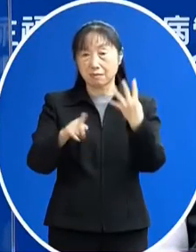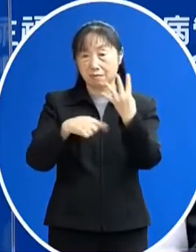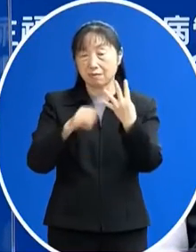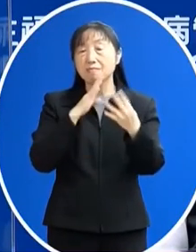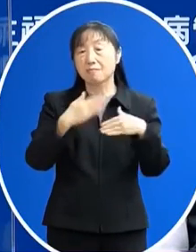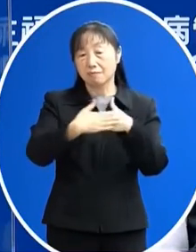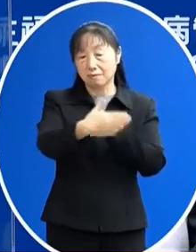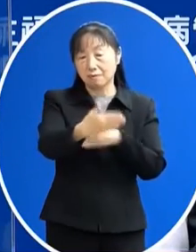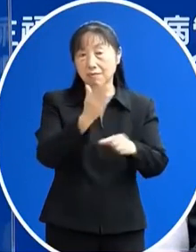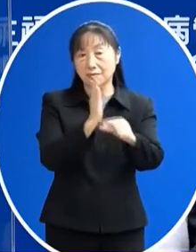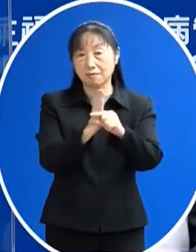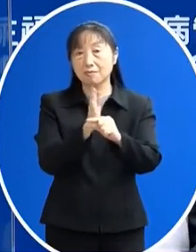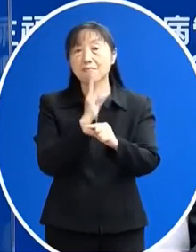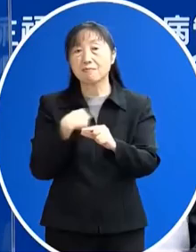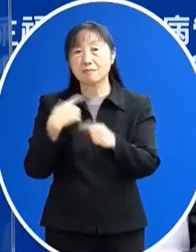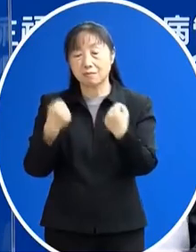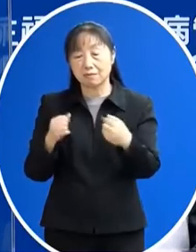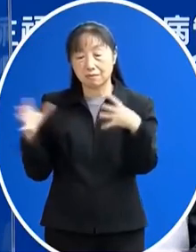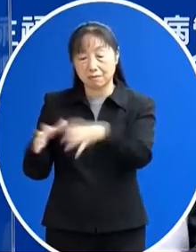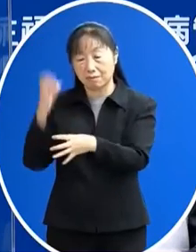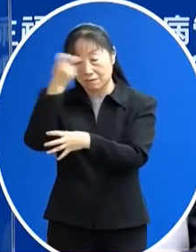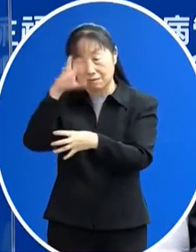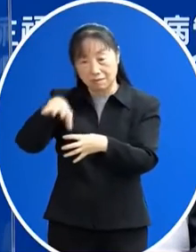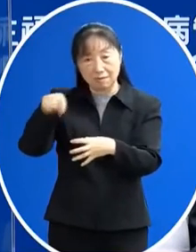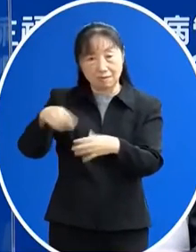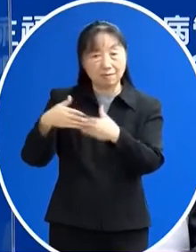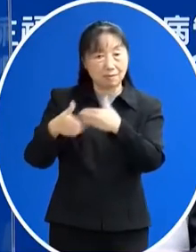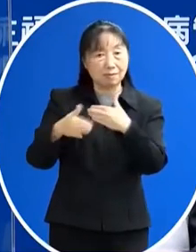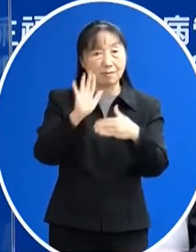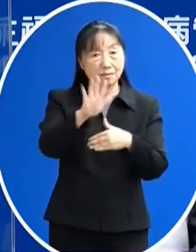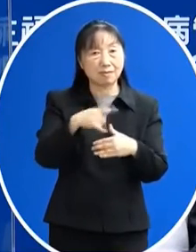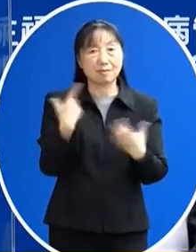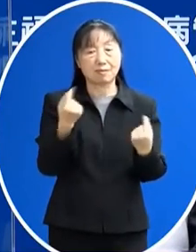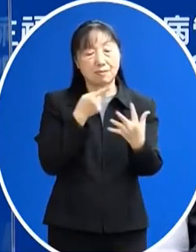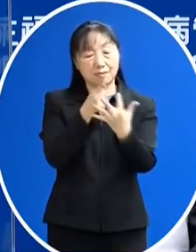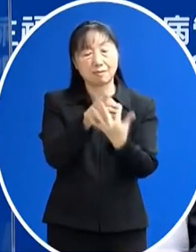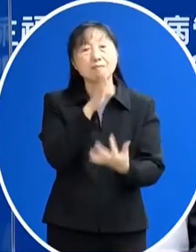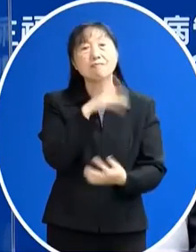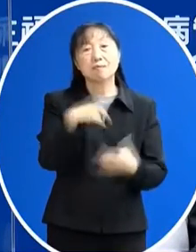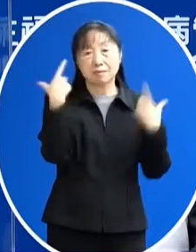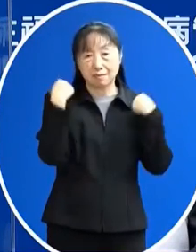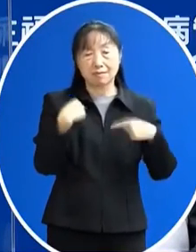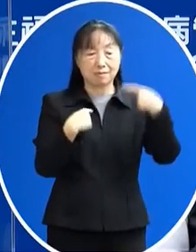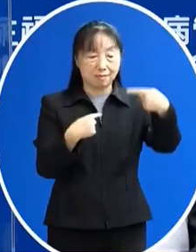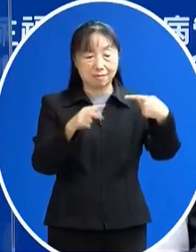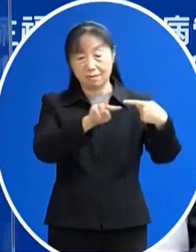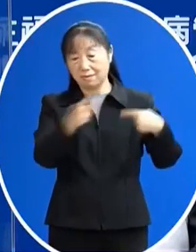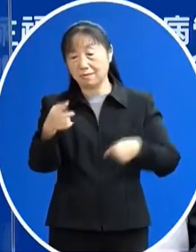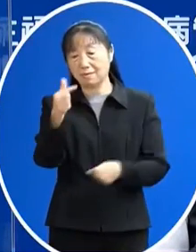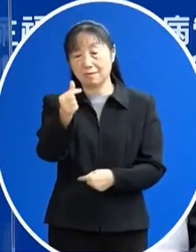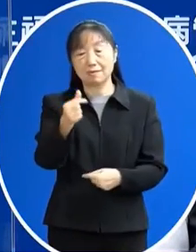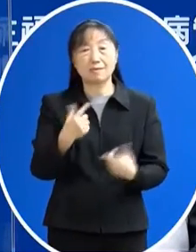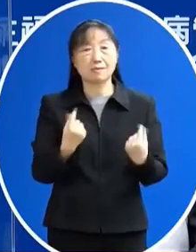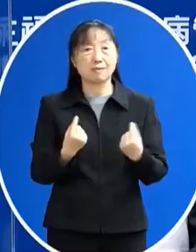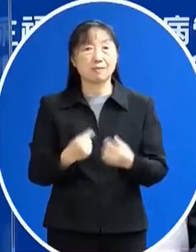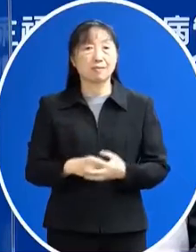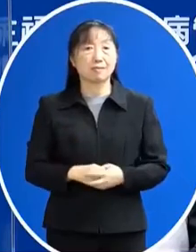在疾检所里面隔离，然后被验出来也是阴转阳的部分。